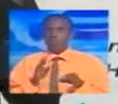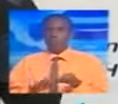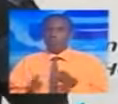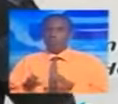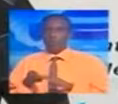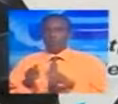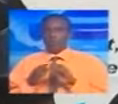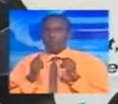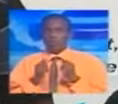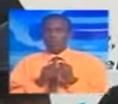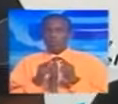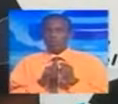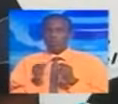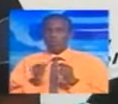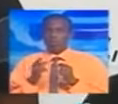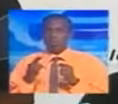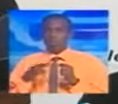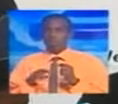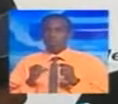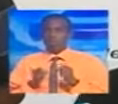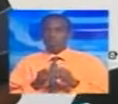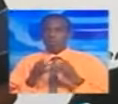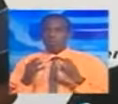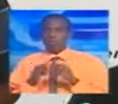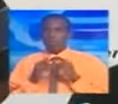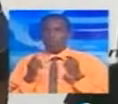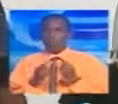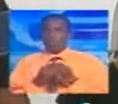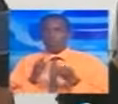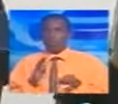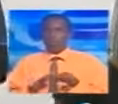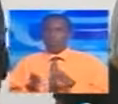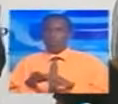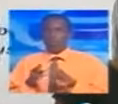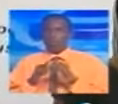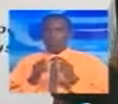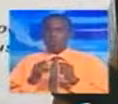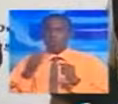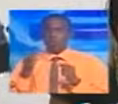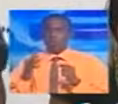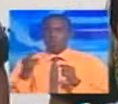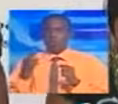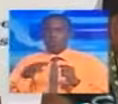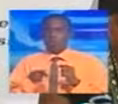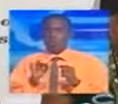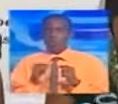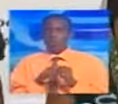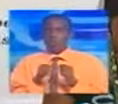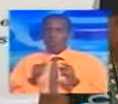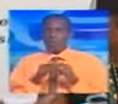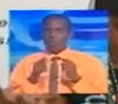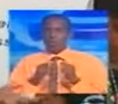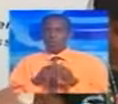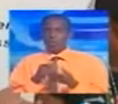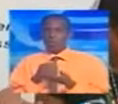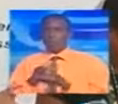l'association. Elle est équipée d'électricité solaire financée grâce au concours de l'association française Agir ABCD. Le